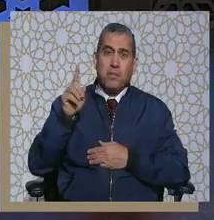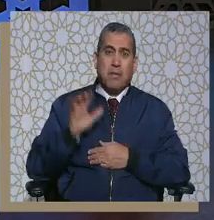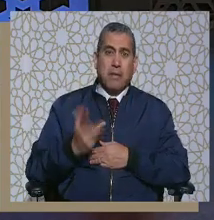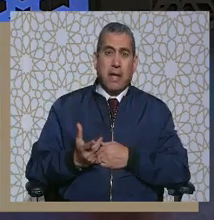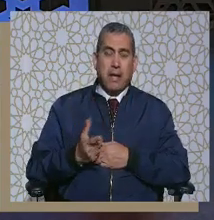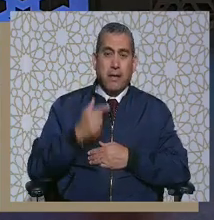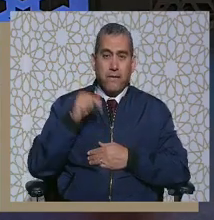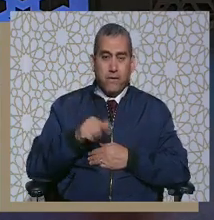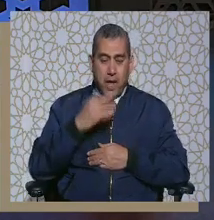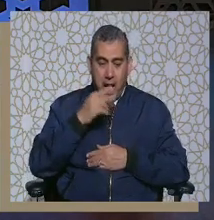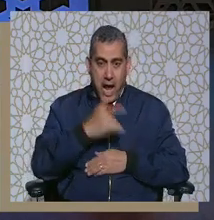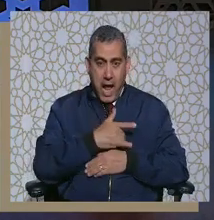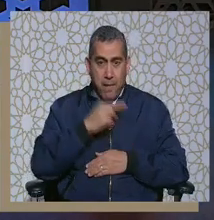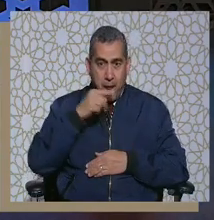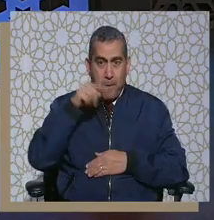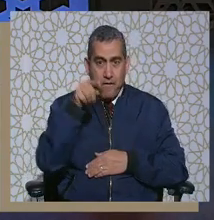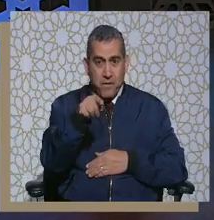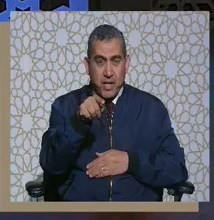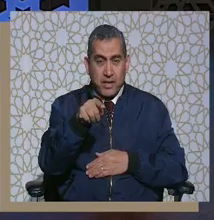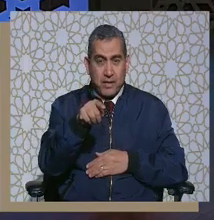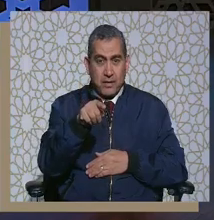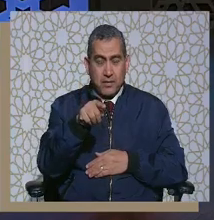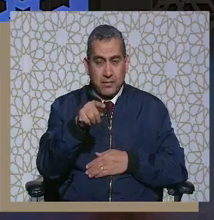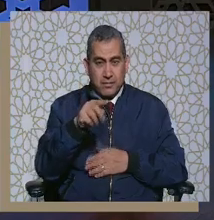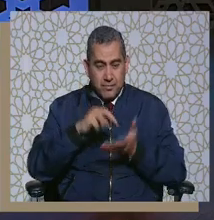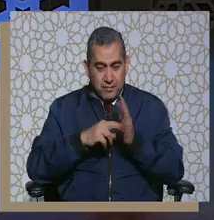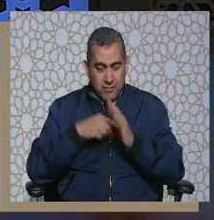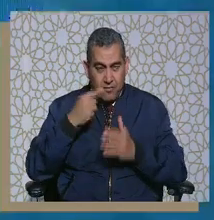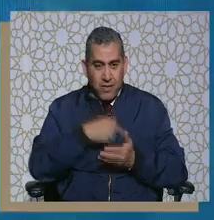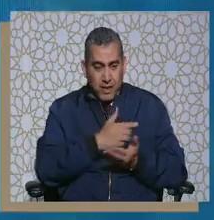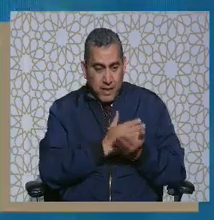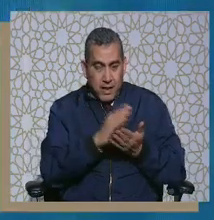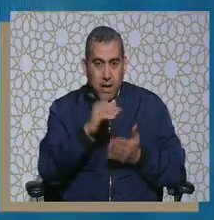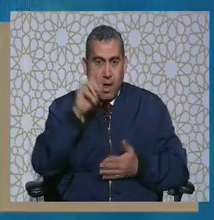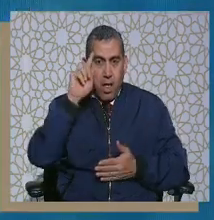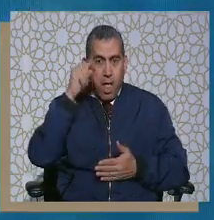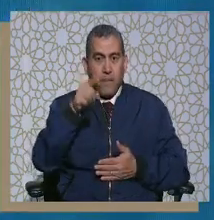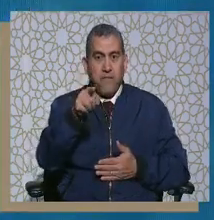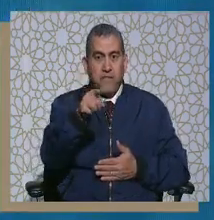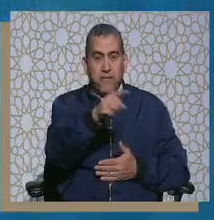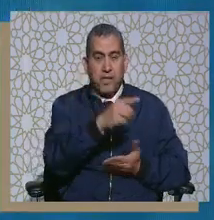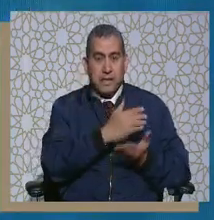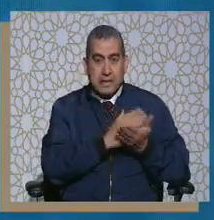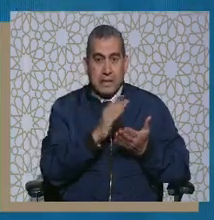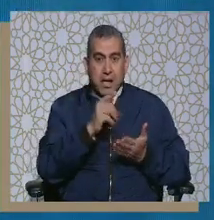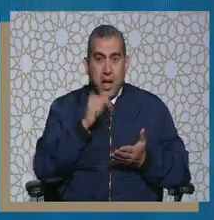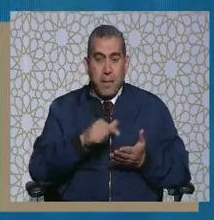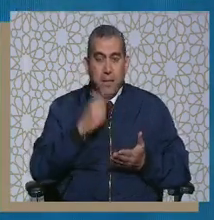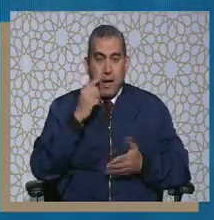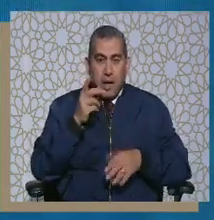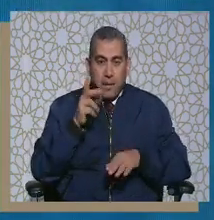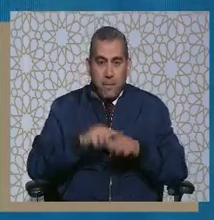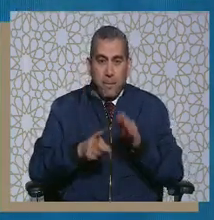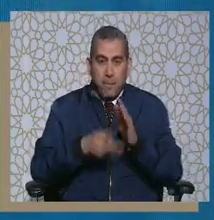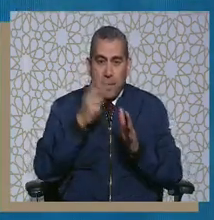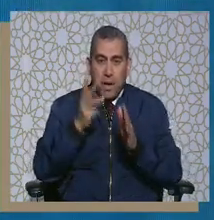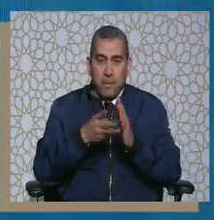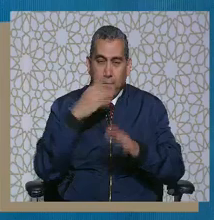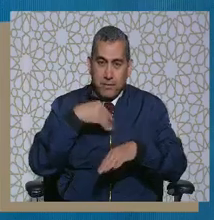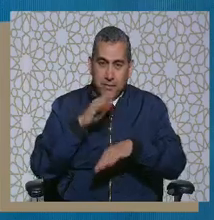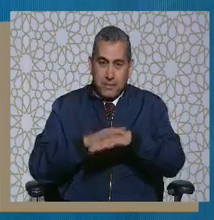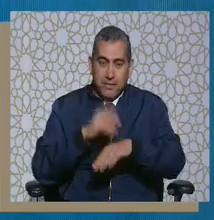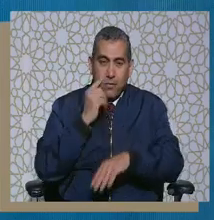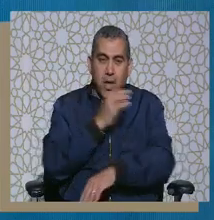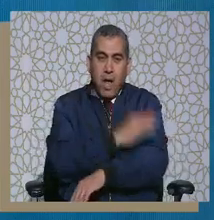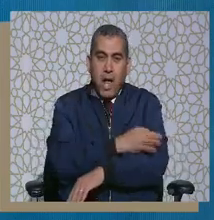قلبها بتقول كده وتبقى يا عيني مش عارفه تتخلص من ده علشان كده كل مره بنحاول ان نزيد